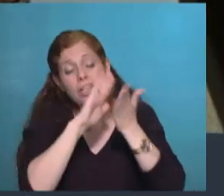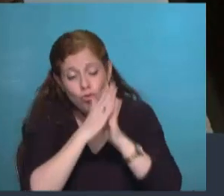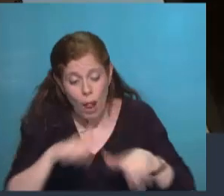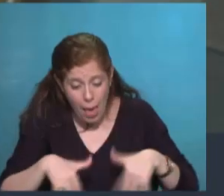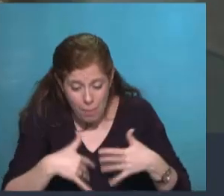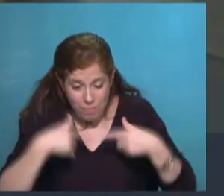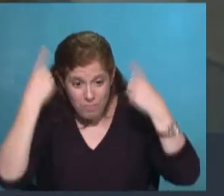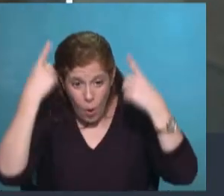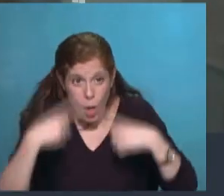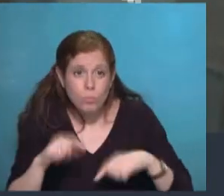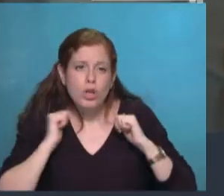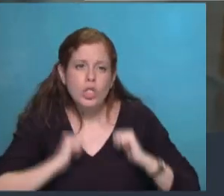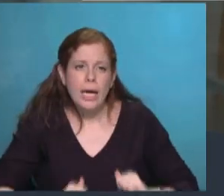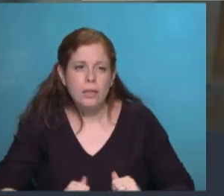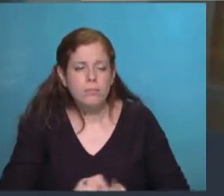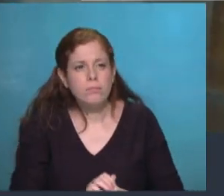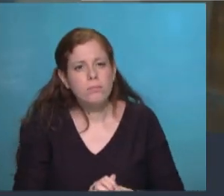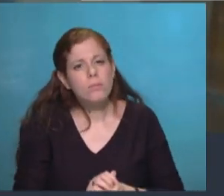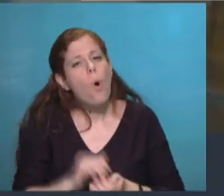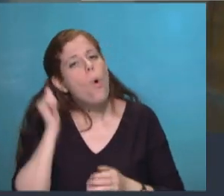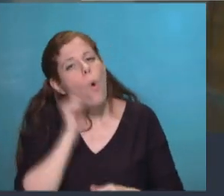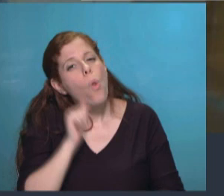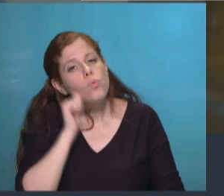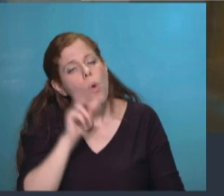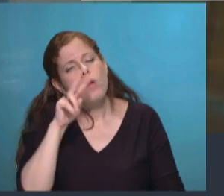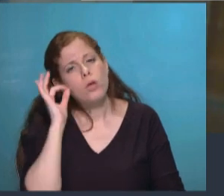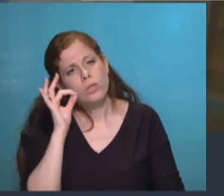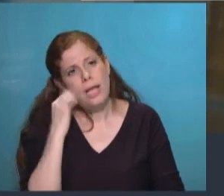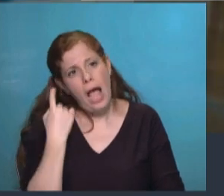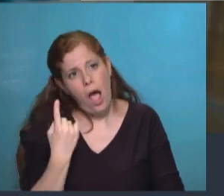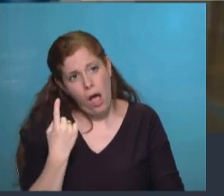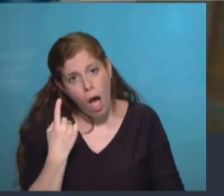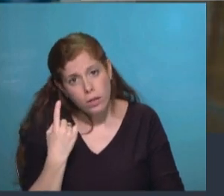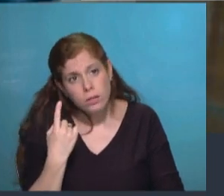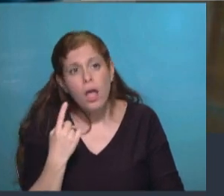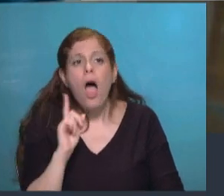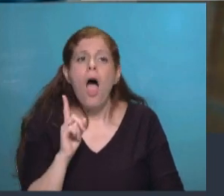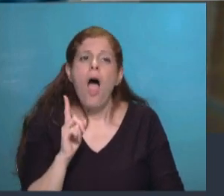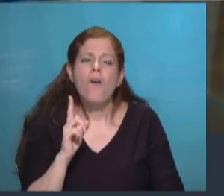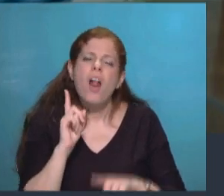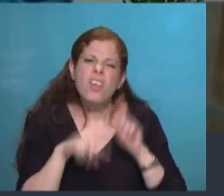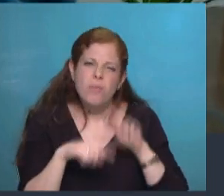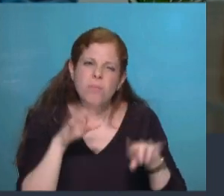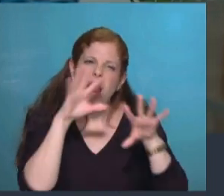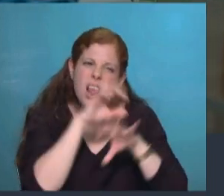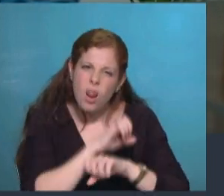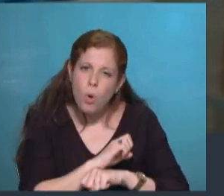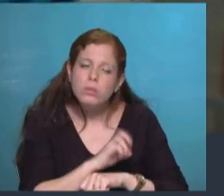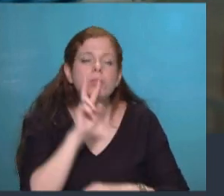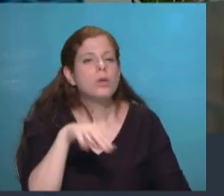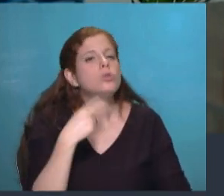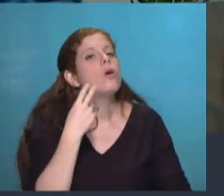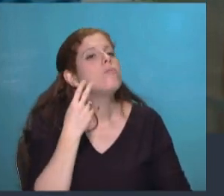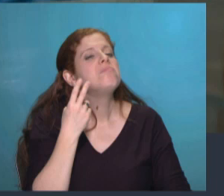אילו כל יום יש לנו עוד דקה אחת, אבל לפעמים בלילות יש